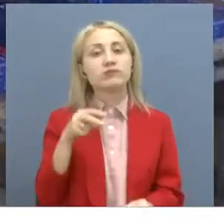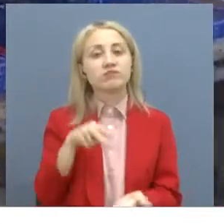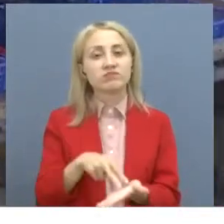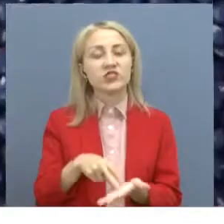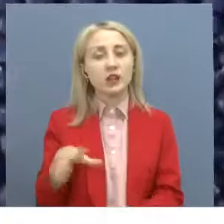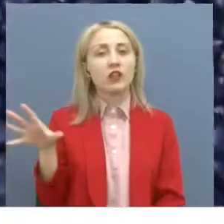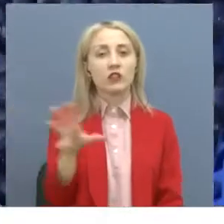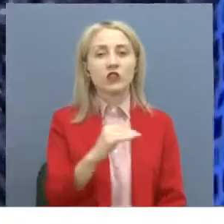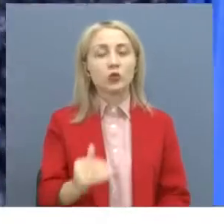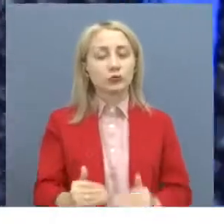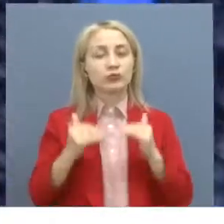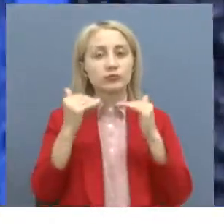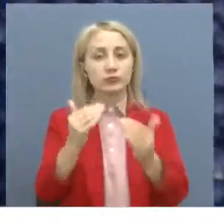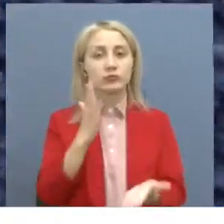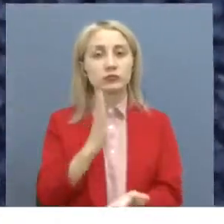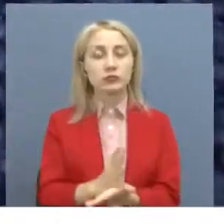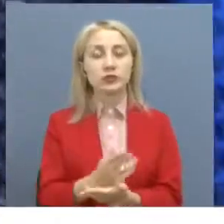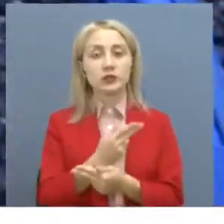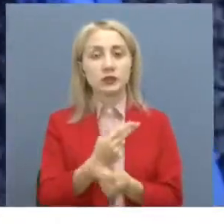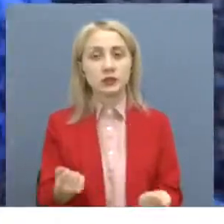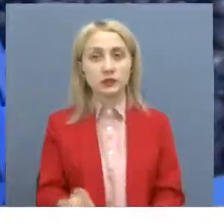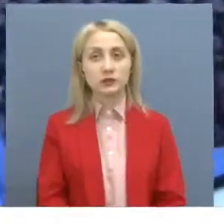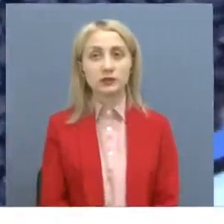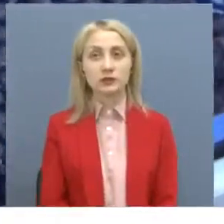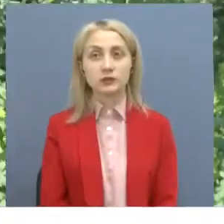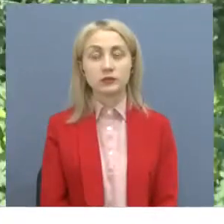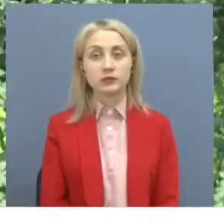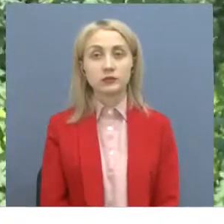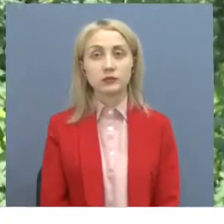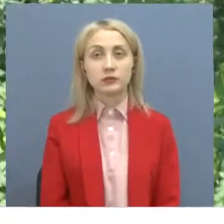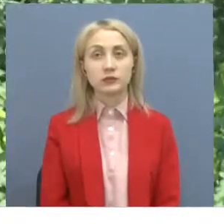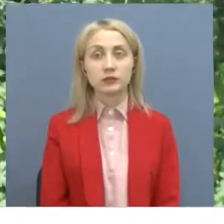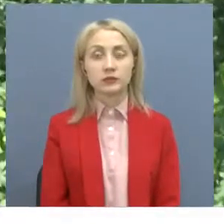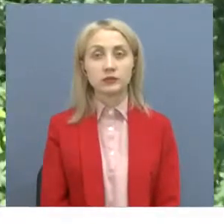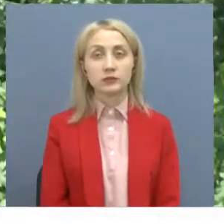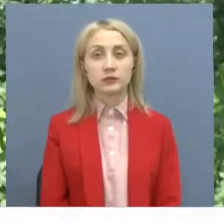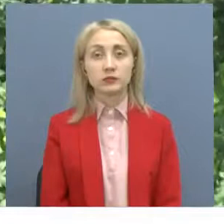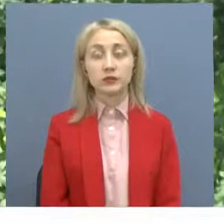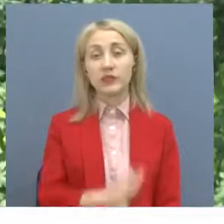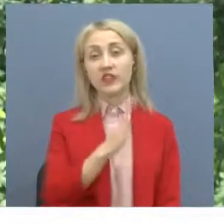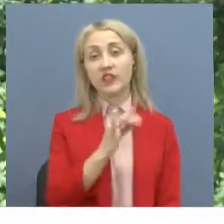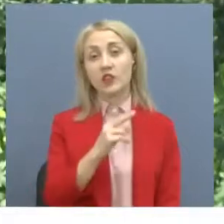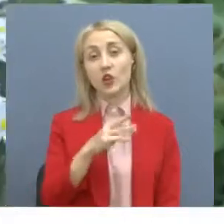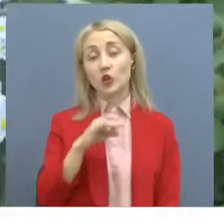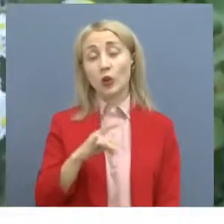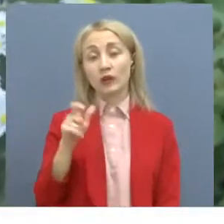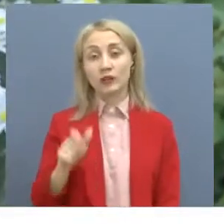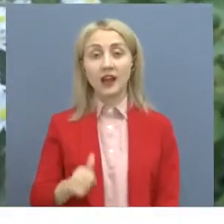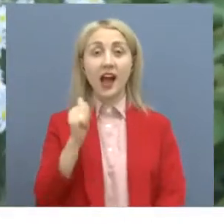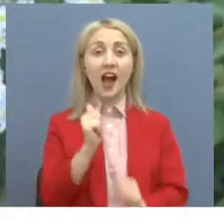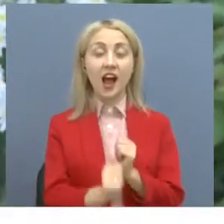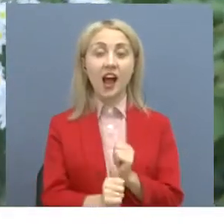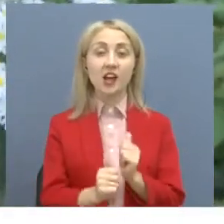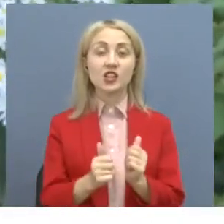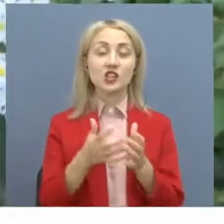баға да өседі. Енді продукты да өсіп жатыр, енді жемісті де өсіп жатыр, өздеріңіз көріп тұрсыз ғой. Виктор Дяченко жыл сайын көктемде отбасымен қаладағы үйінен